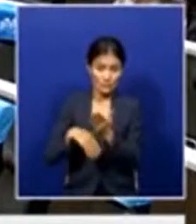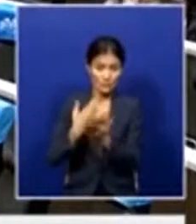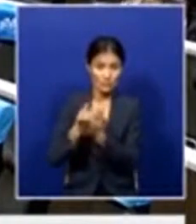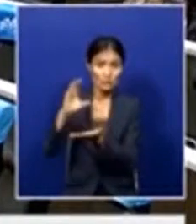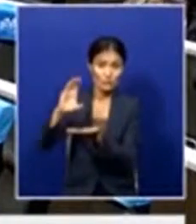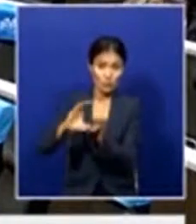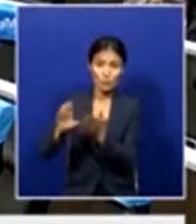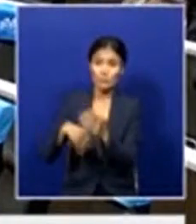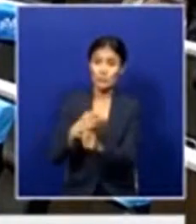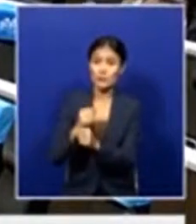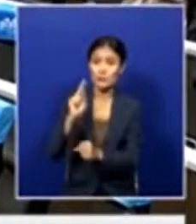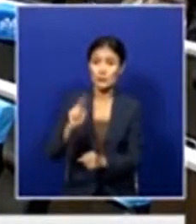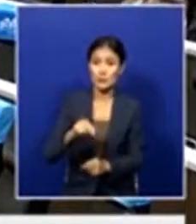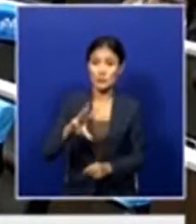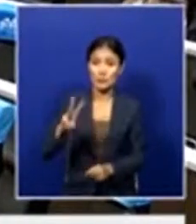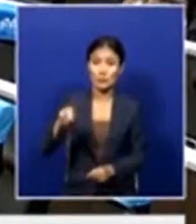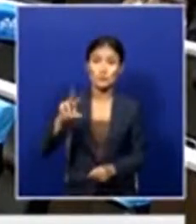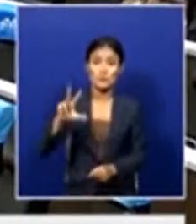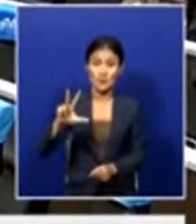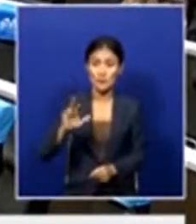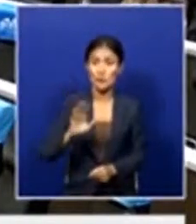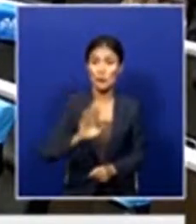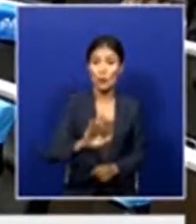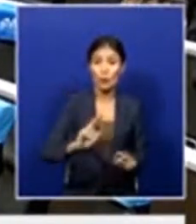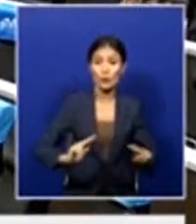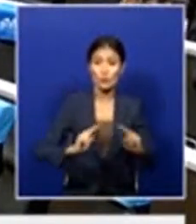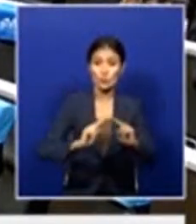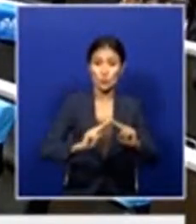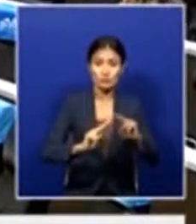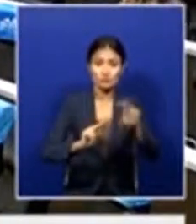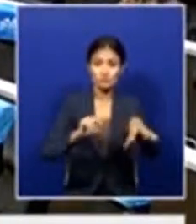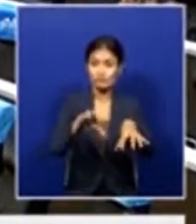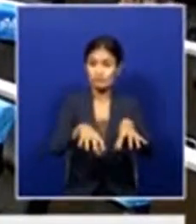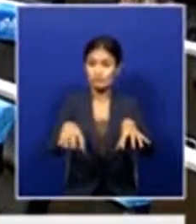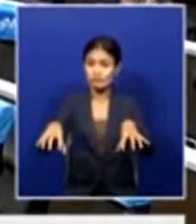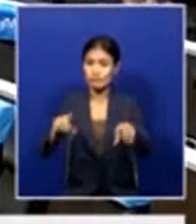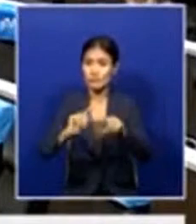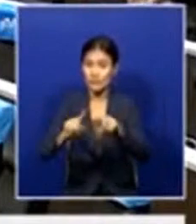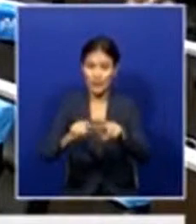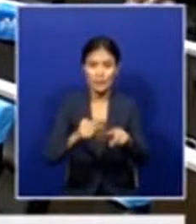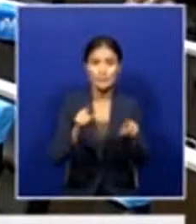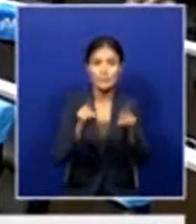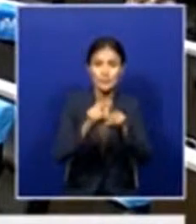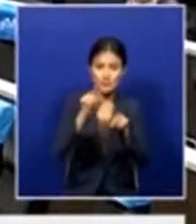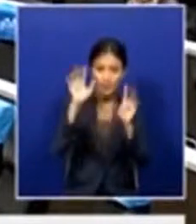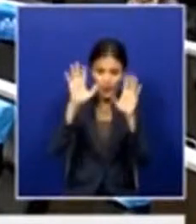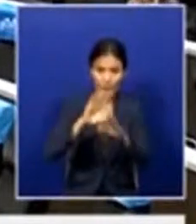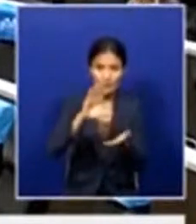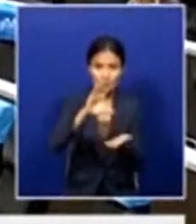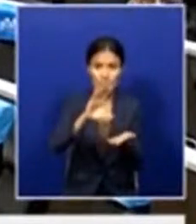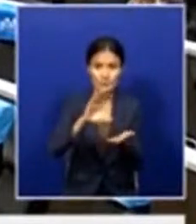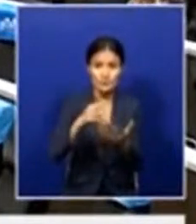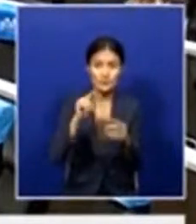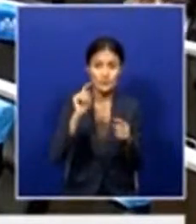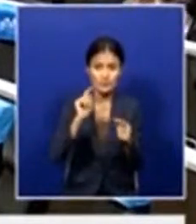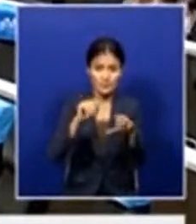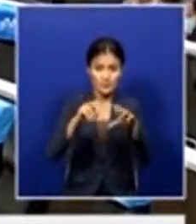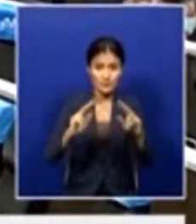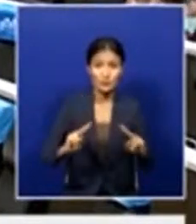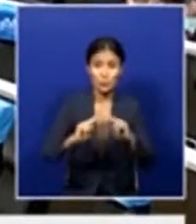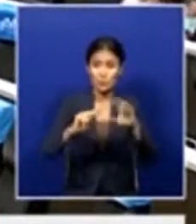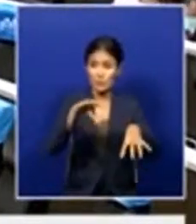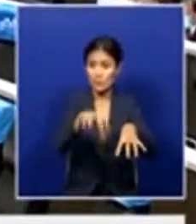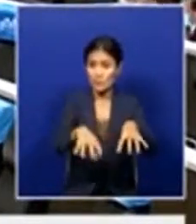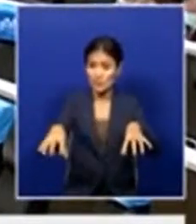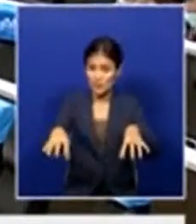2563ของหน่วยรับงบประมาณเป็นบางรายการไปตั้งไว้เป็นงบประมาณรายจ่ายงบกลางรายการเงินส